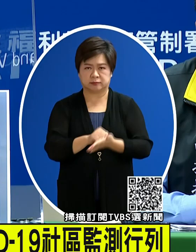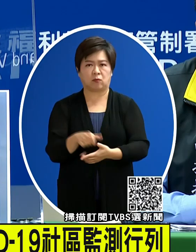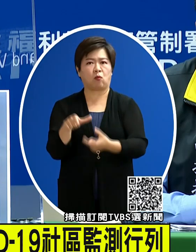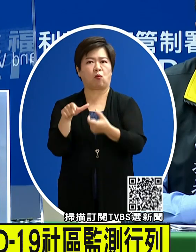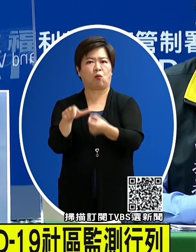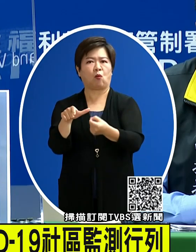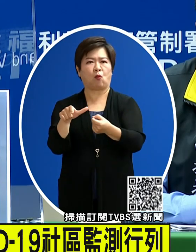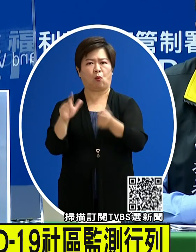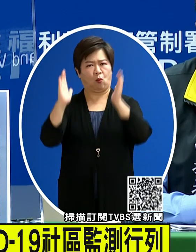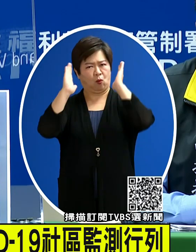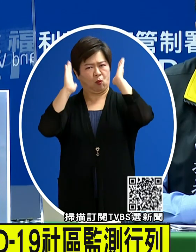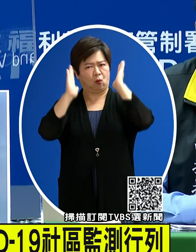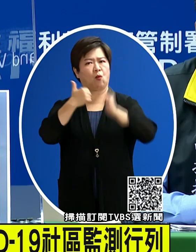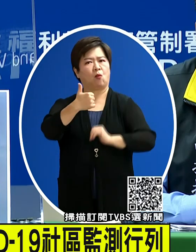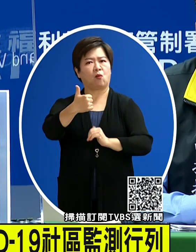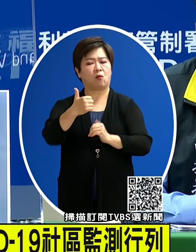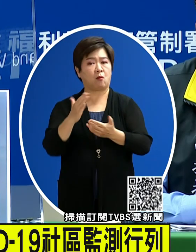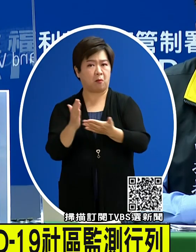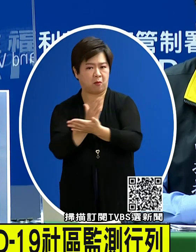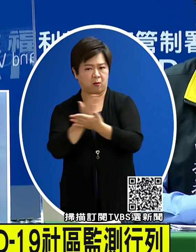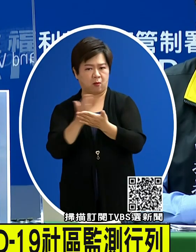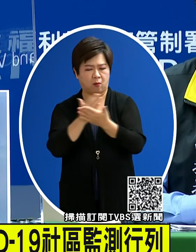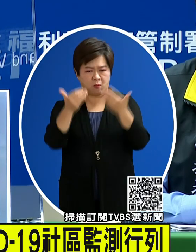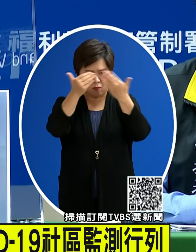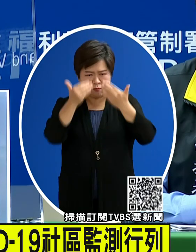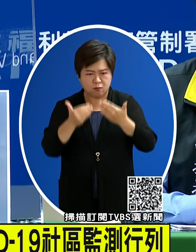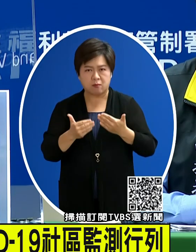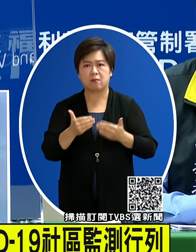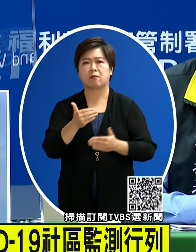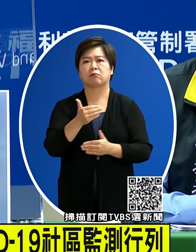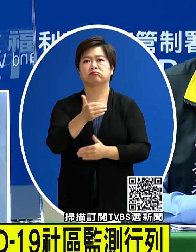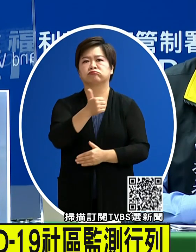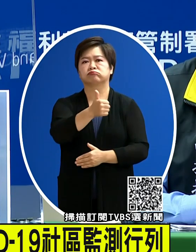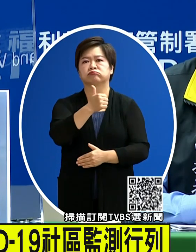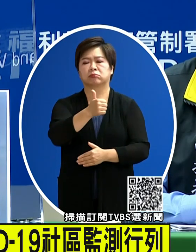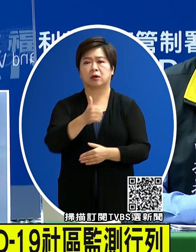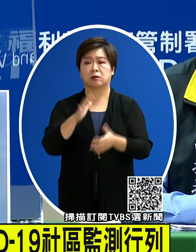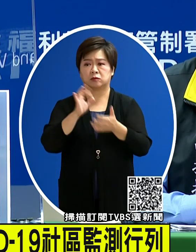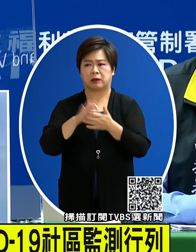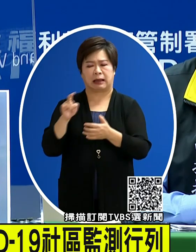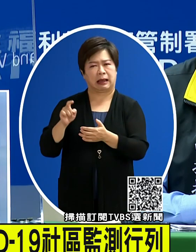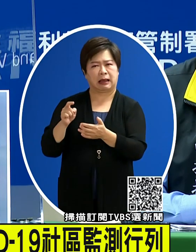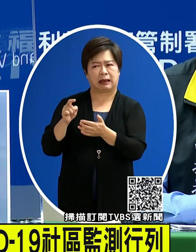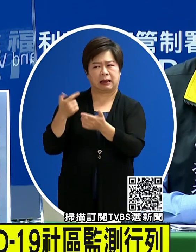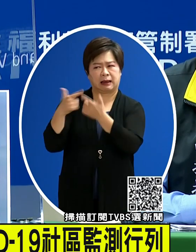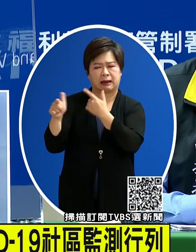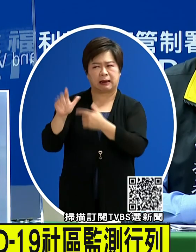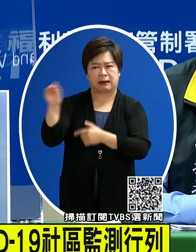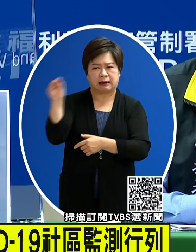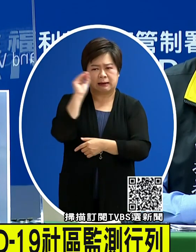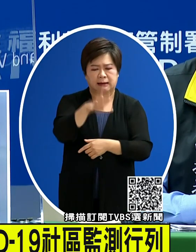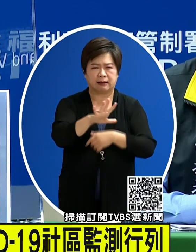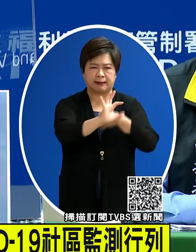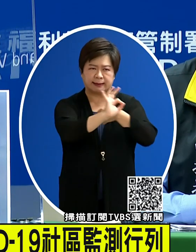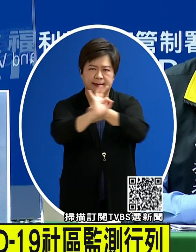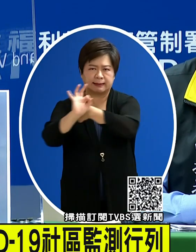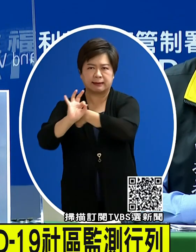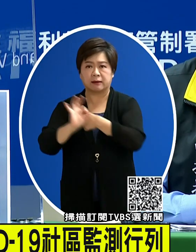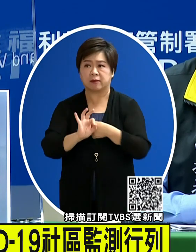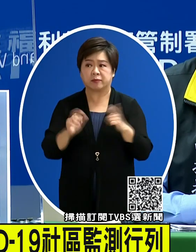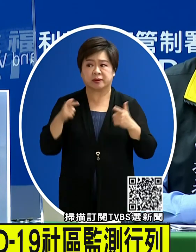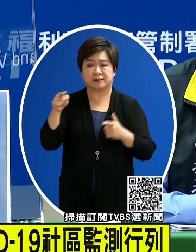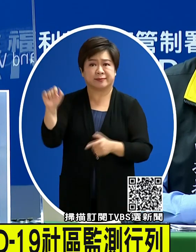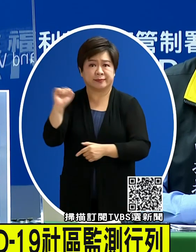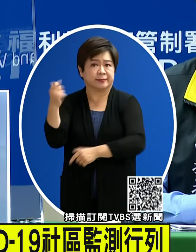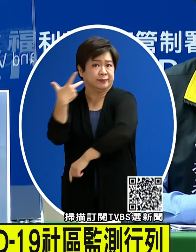一个评判，可以作为公正的审查。所以实验对象的排除并不代表这些人不能打，只